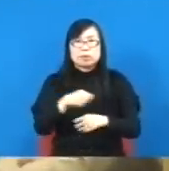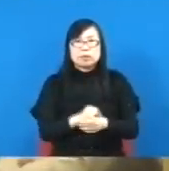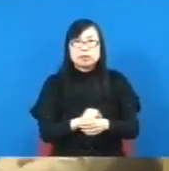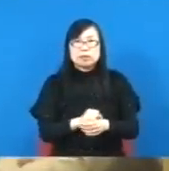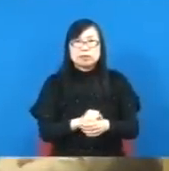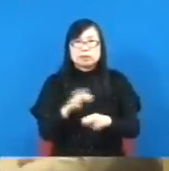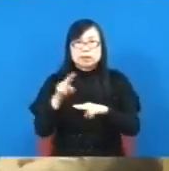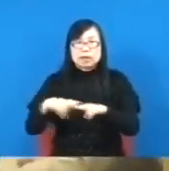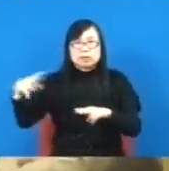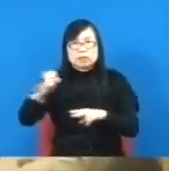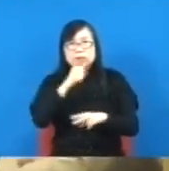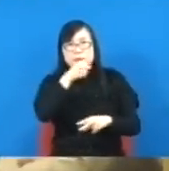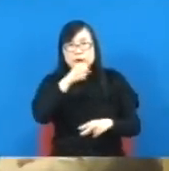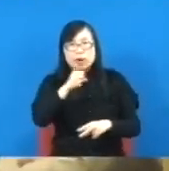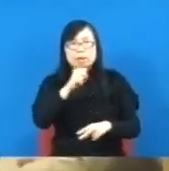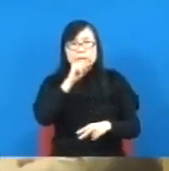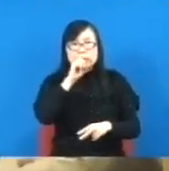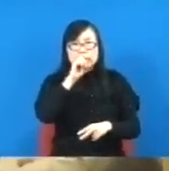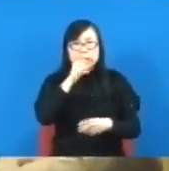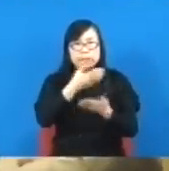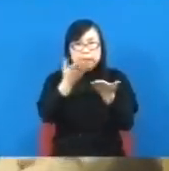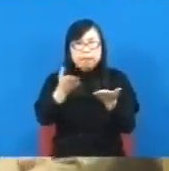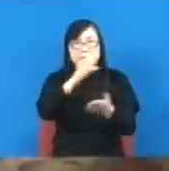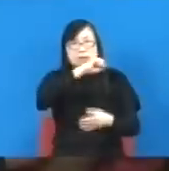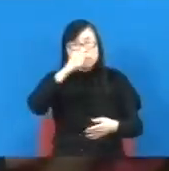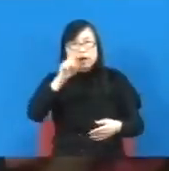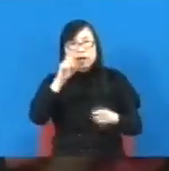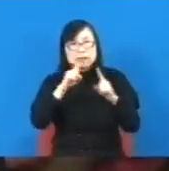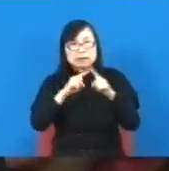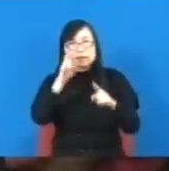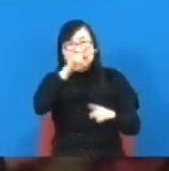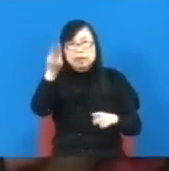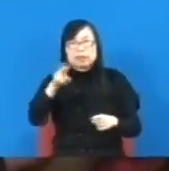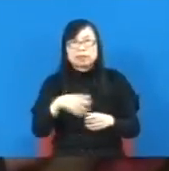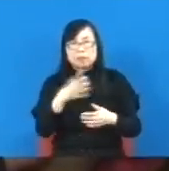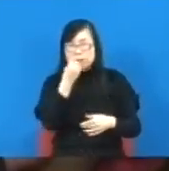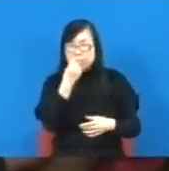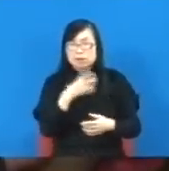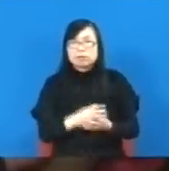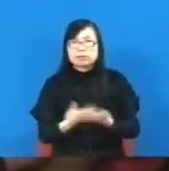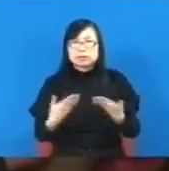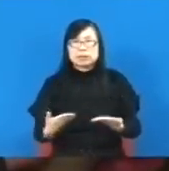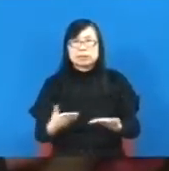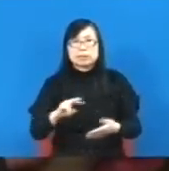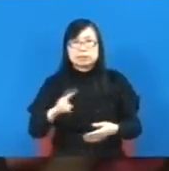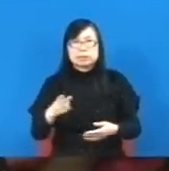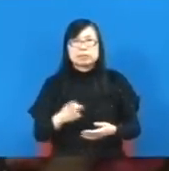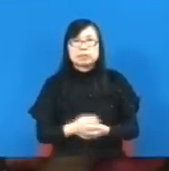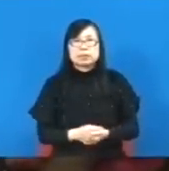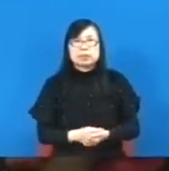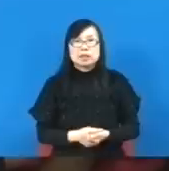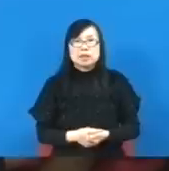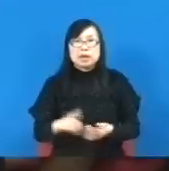灣人睇。但係今日香港搞到呢一個局面咁樣，係咪真係要飛